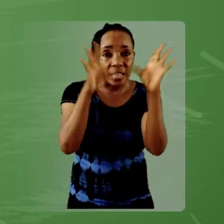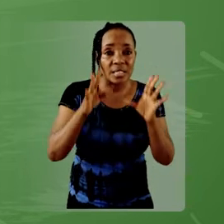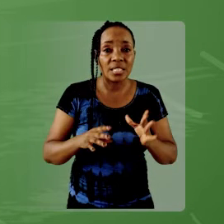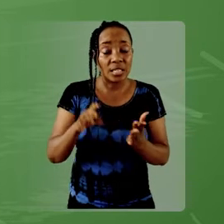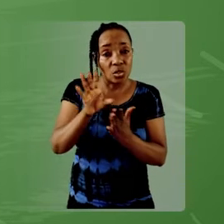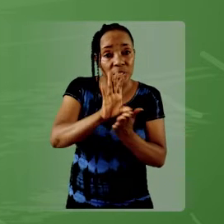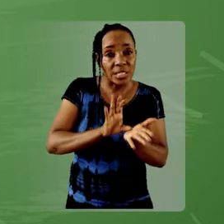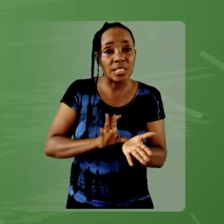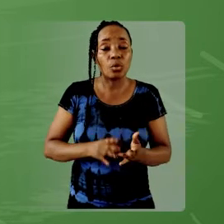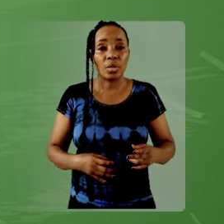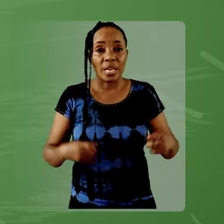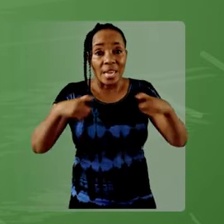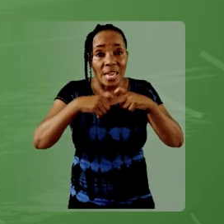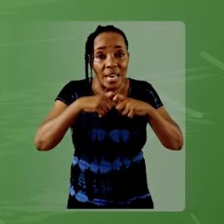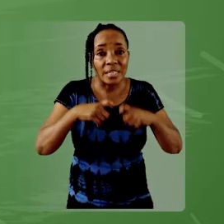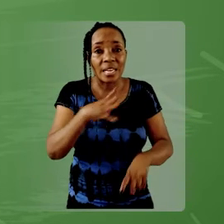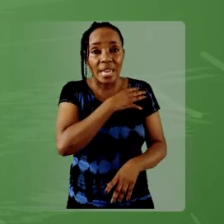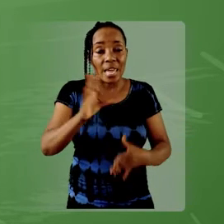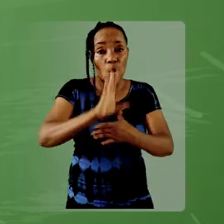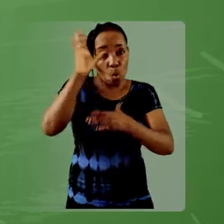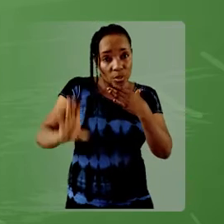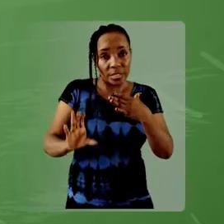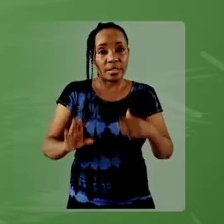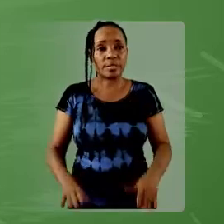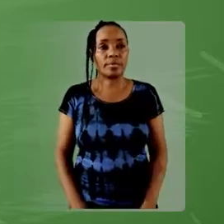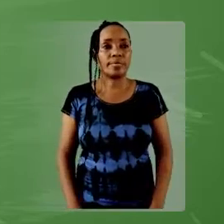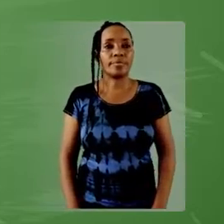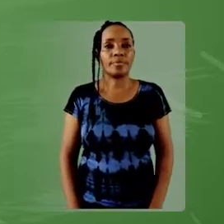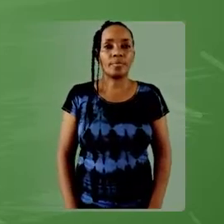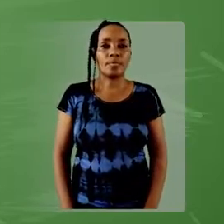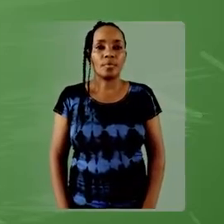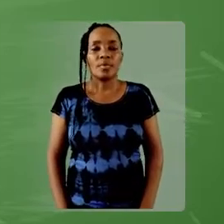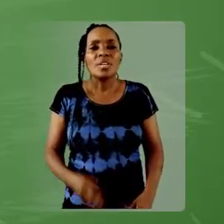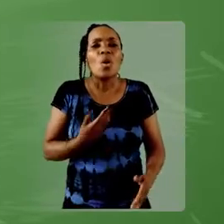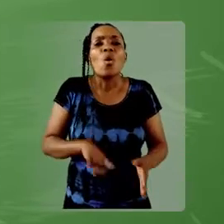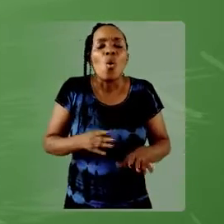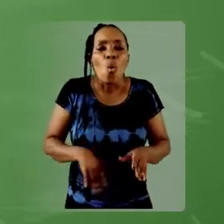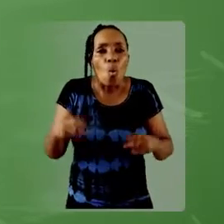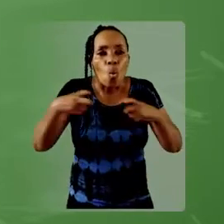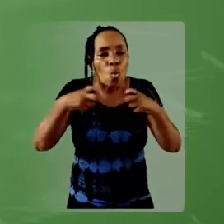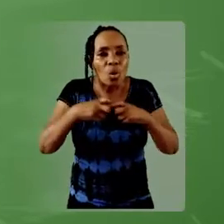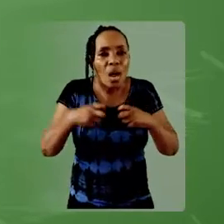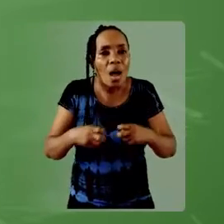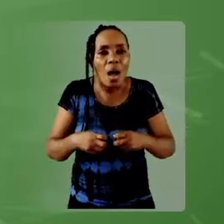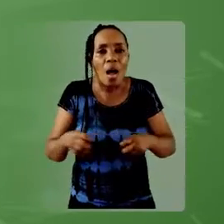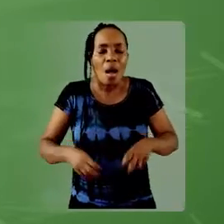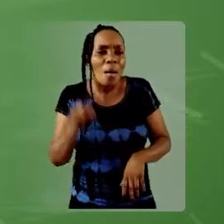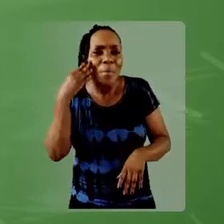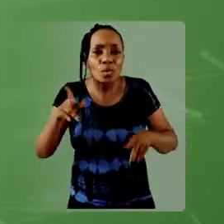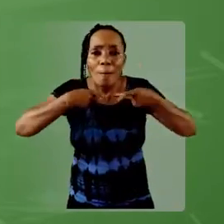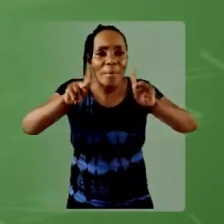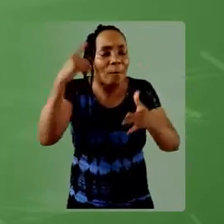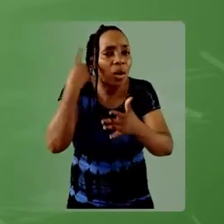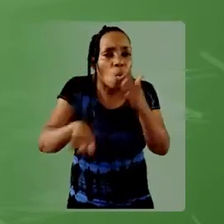du circuit électrique et leurs conséquences ». Quel est l'usage du courant électrique domestique? À quoi sert